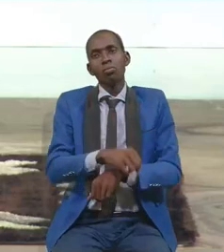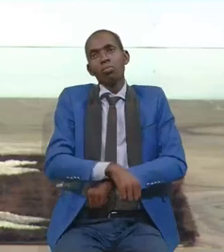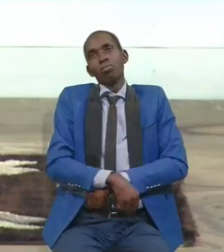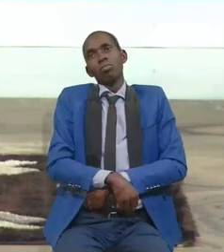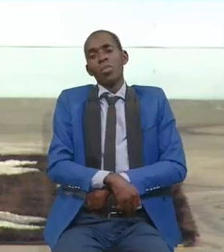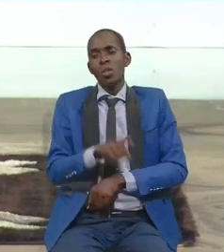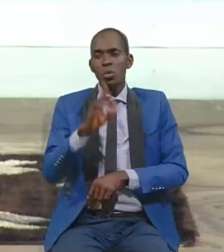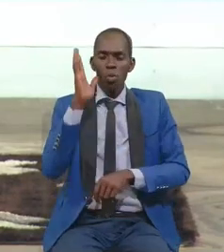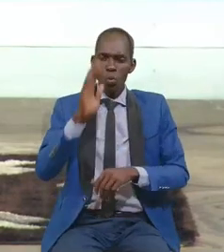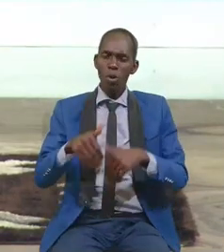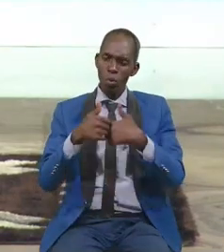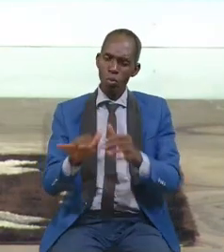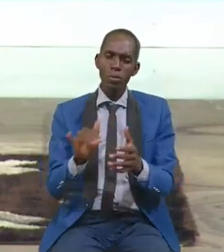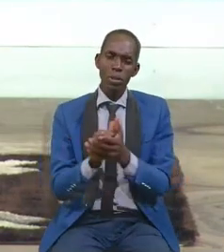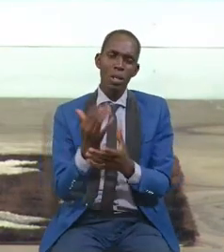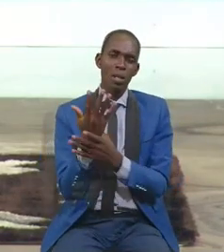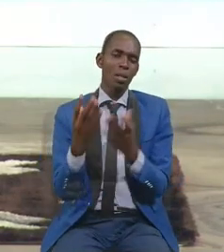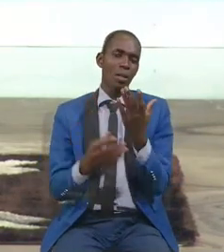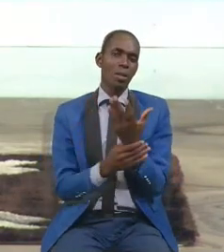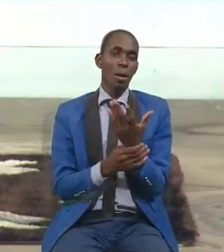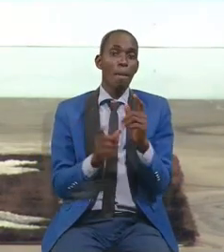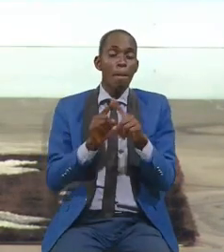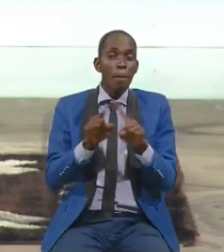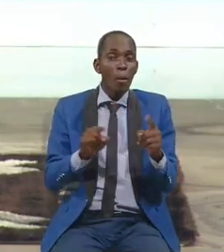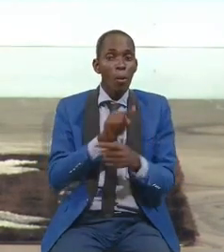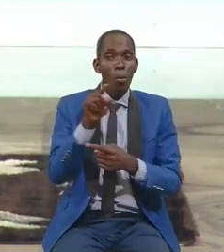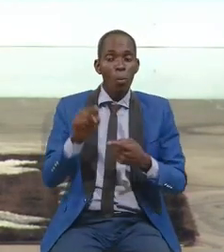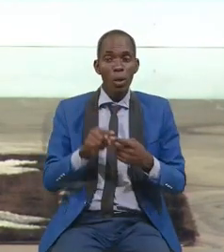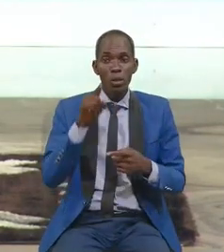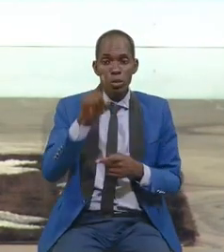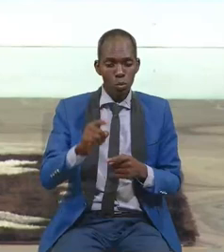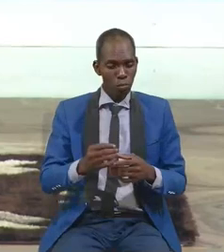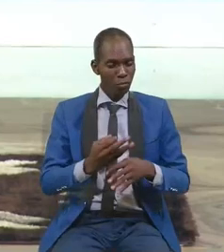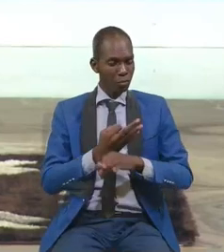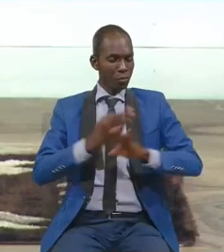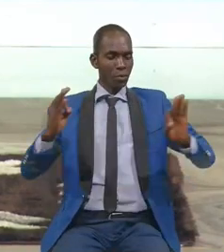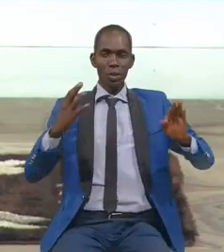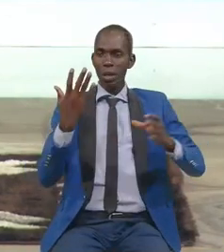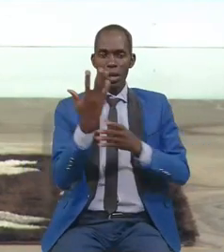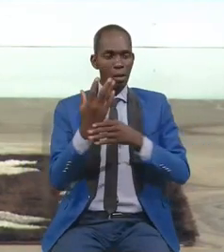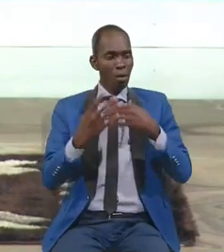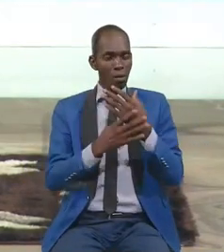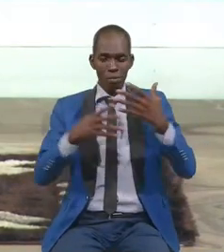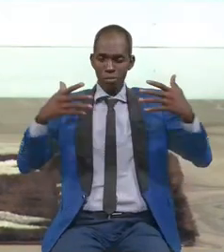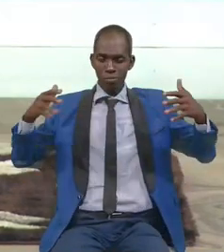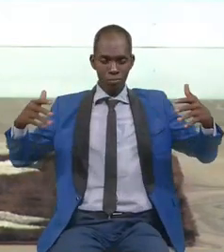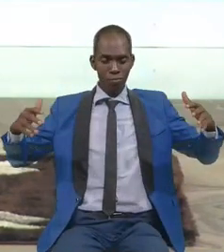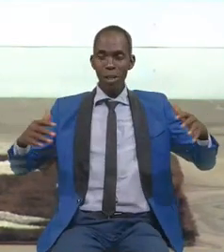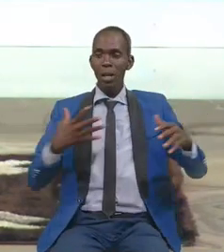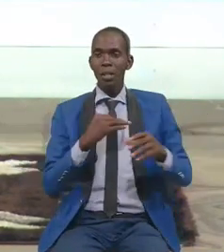vous croisez les bras, vous allez perdre ces bras. Mais lorsque vous ouvrez les mains là, lorsque vous envoyez,